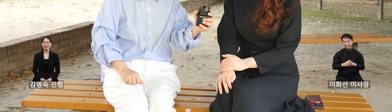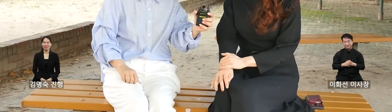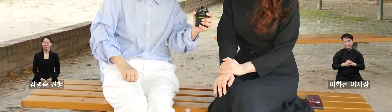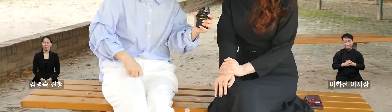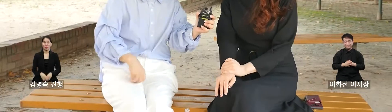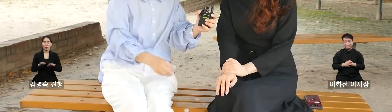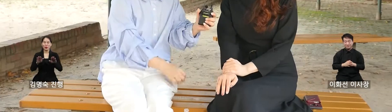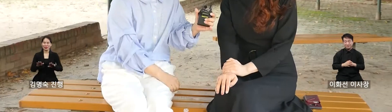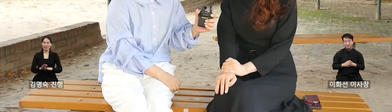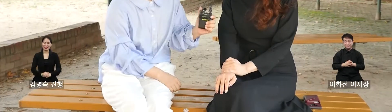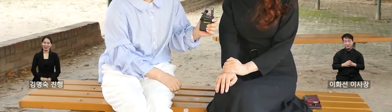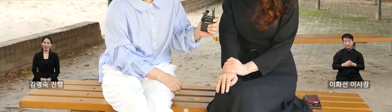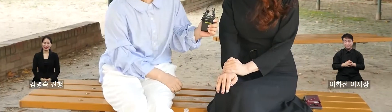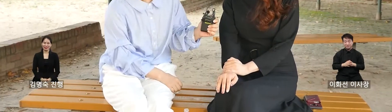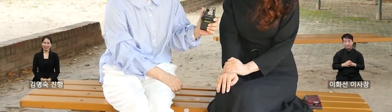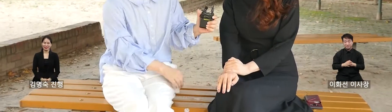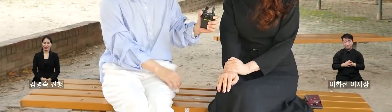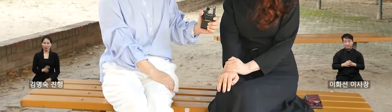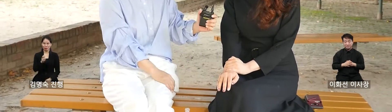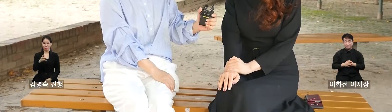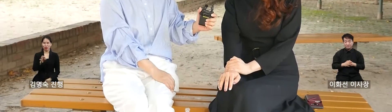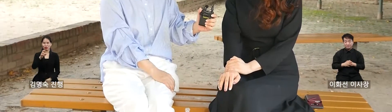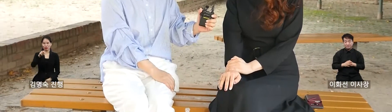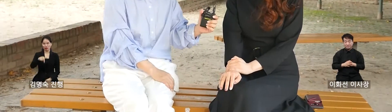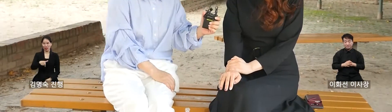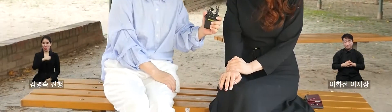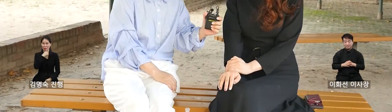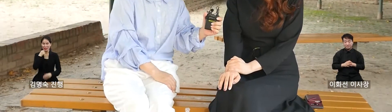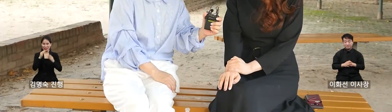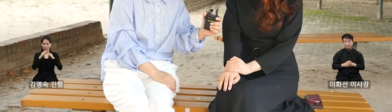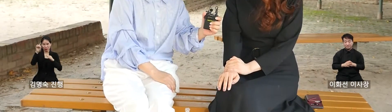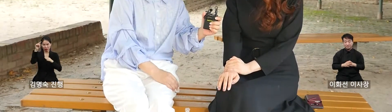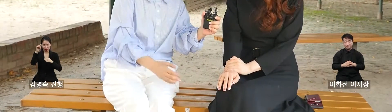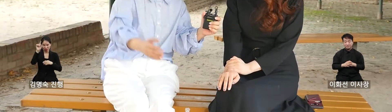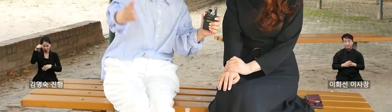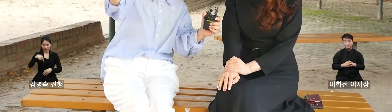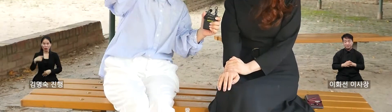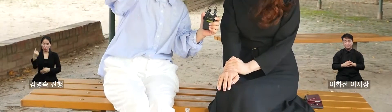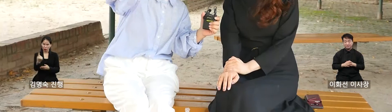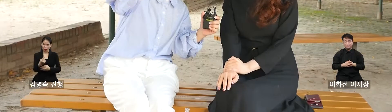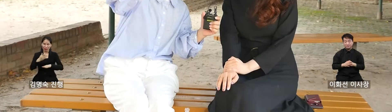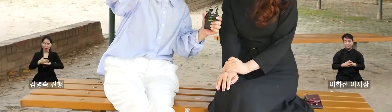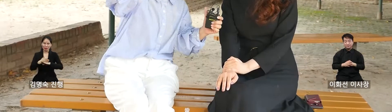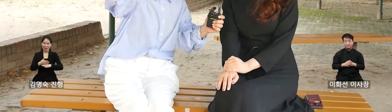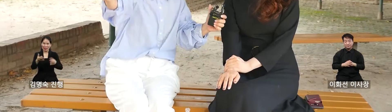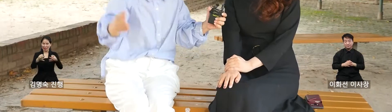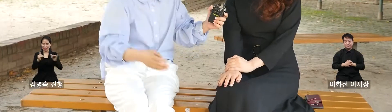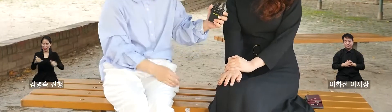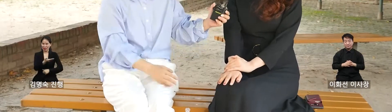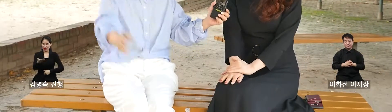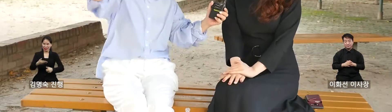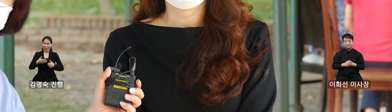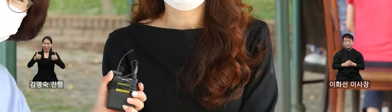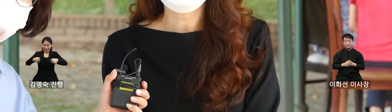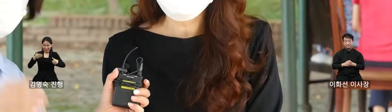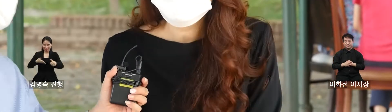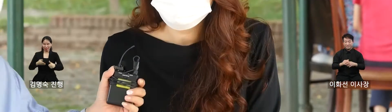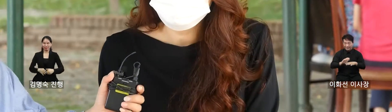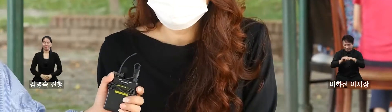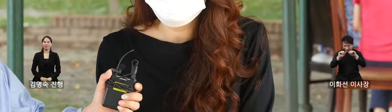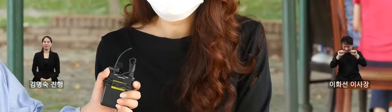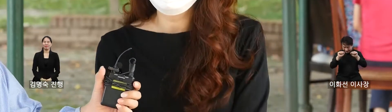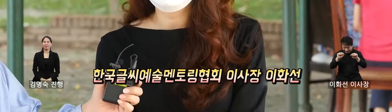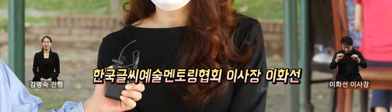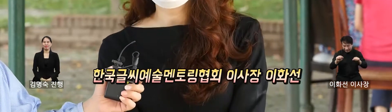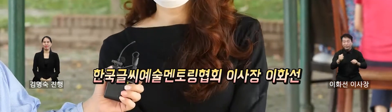자, 오늘 이렇게 저희 명숙의 맛집 천하 나와주셔서 감사한데요. 우리 네. 시청자 여러분께 인사 한 말씀 해주세요.